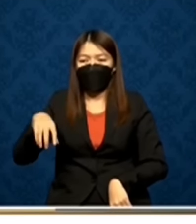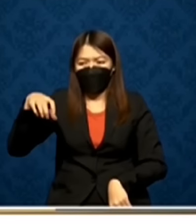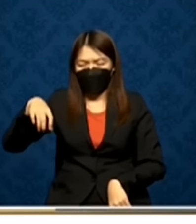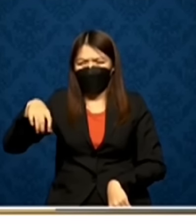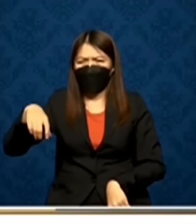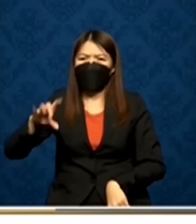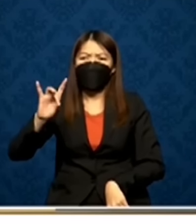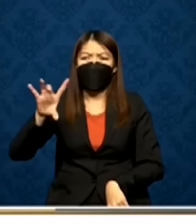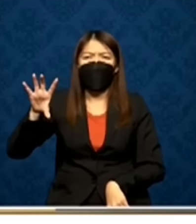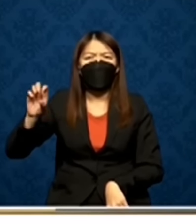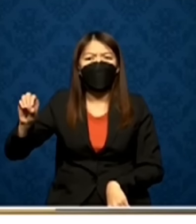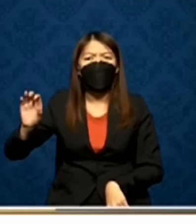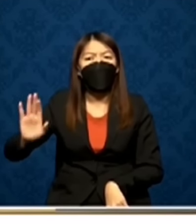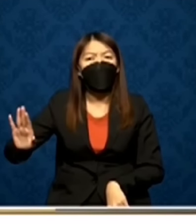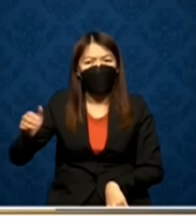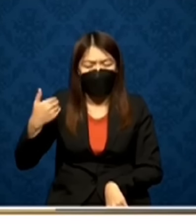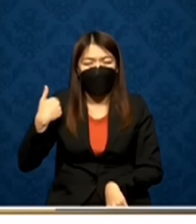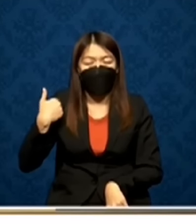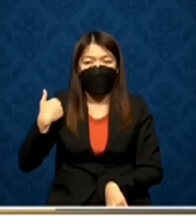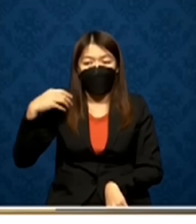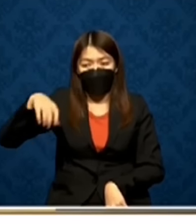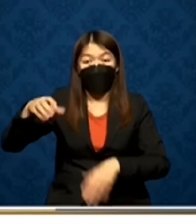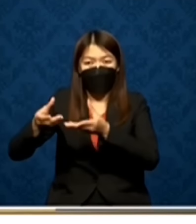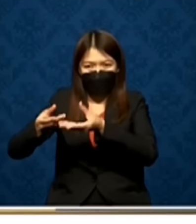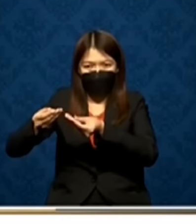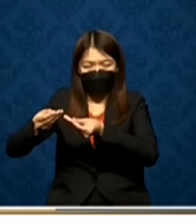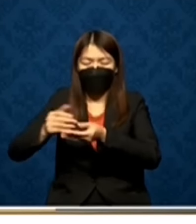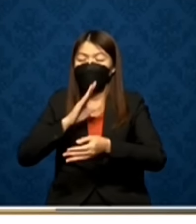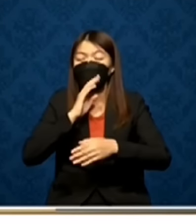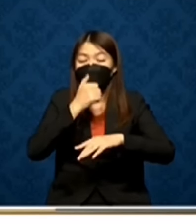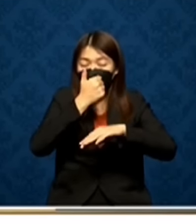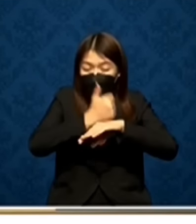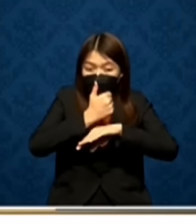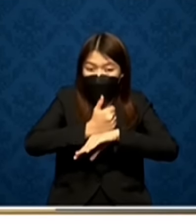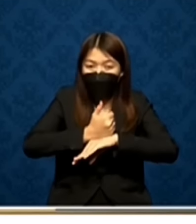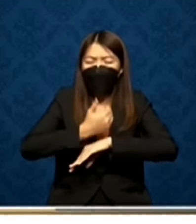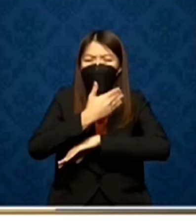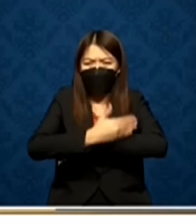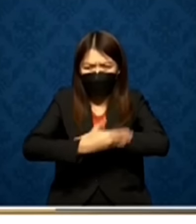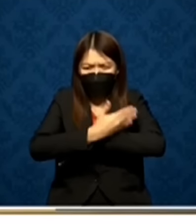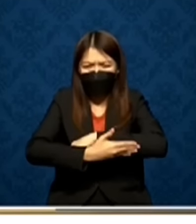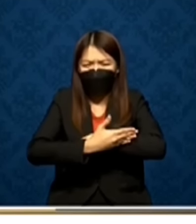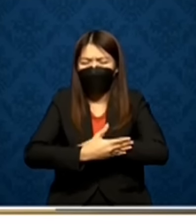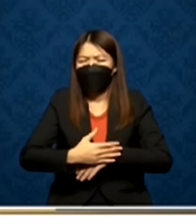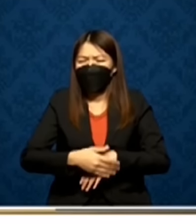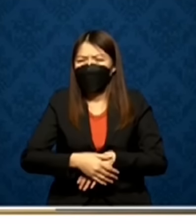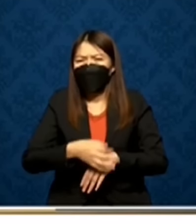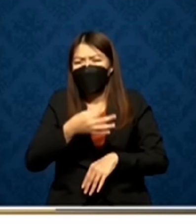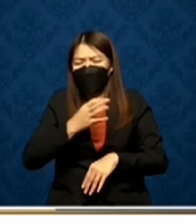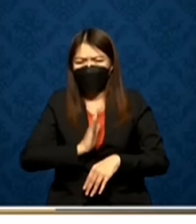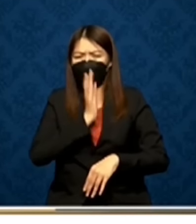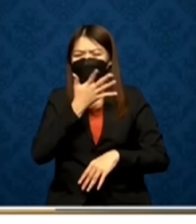งผมคิดว่าถ้าผู้ว่ารถไฟเป็นคนธรรมดาเนี่ยจะ